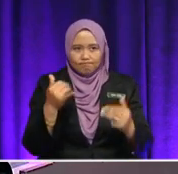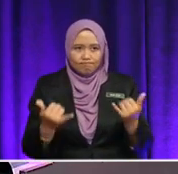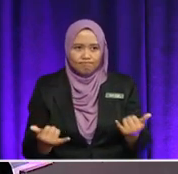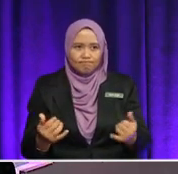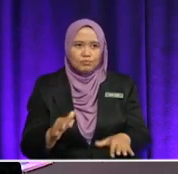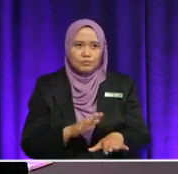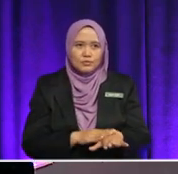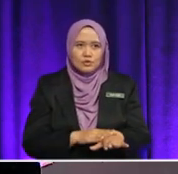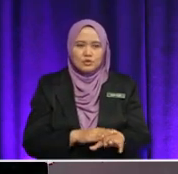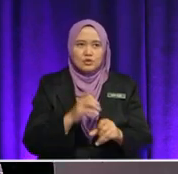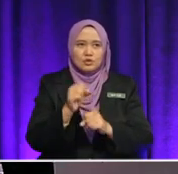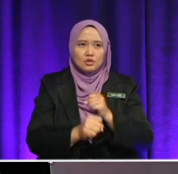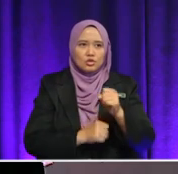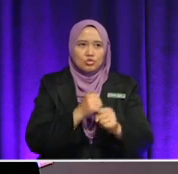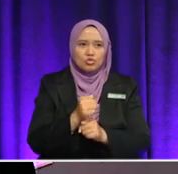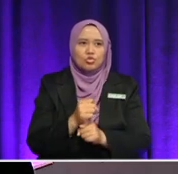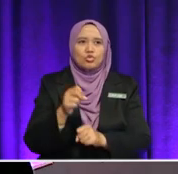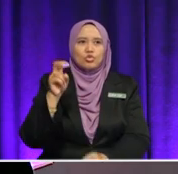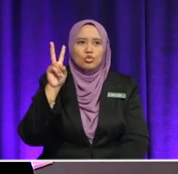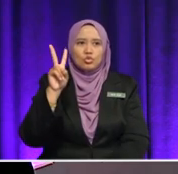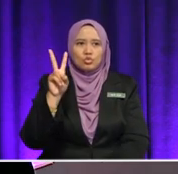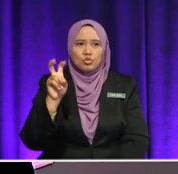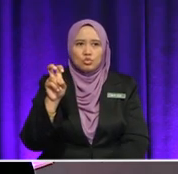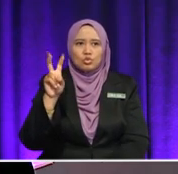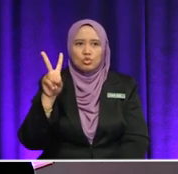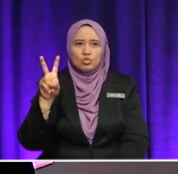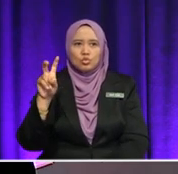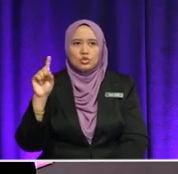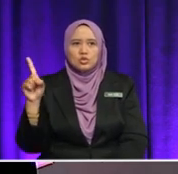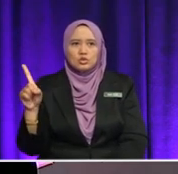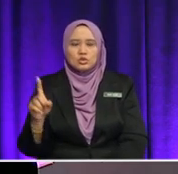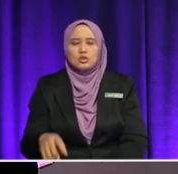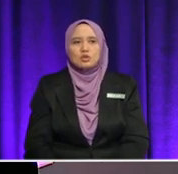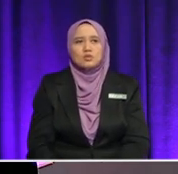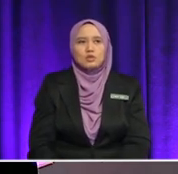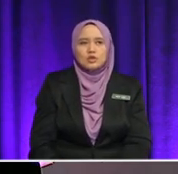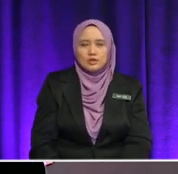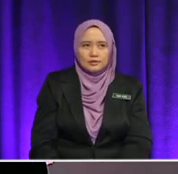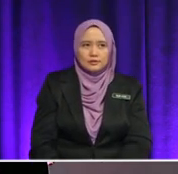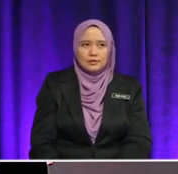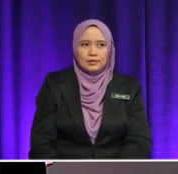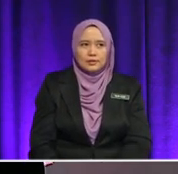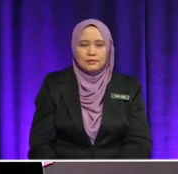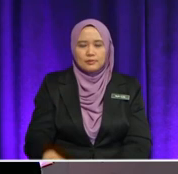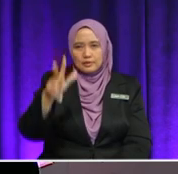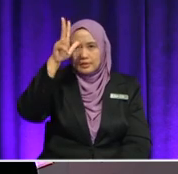21 Desember sehingga hari ini Oke Kerajaan Malaysia telah menurunkan